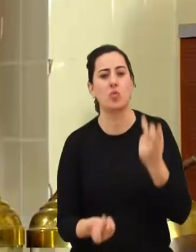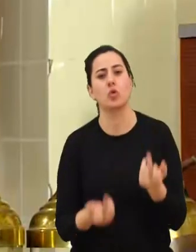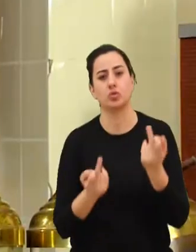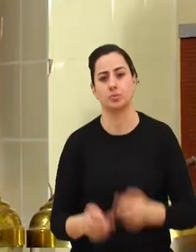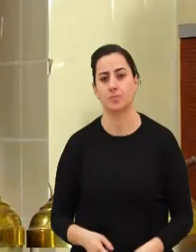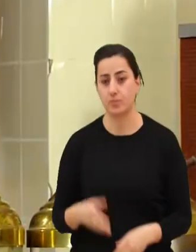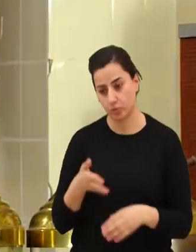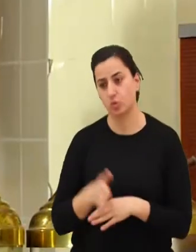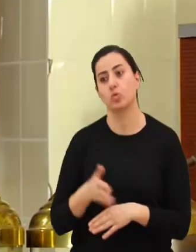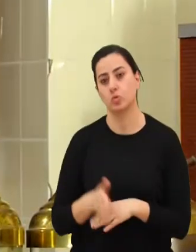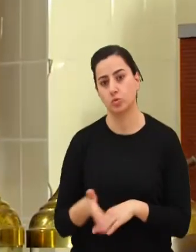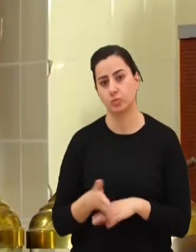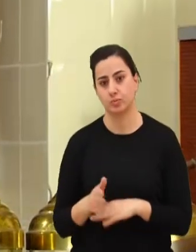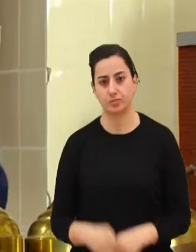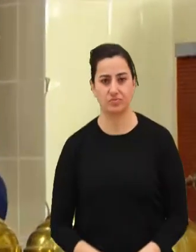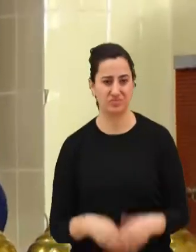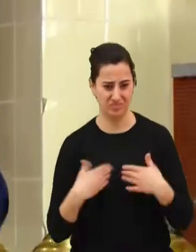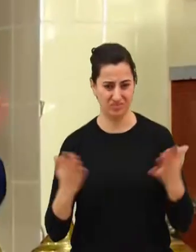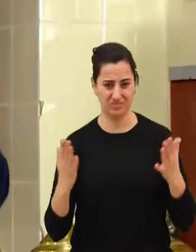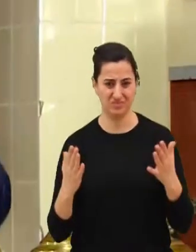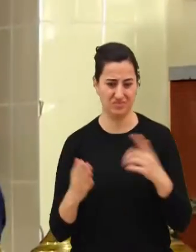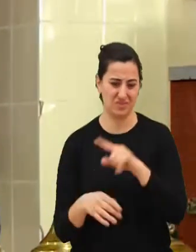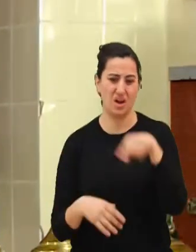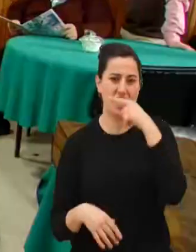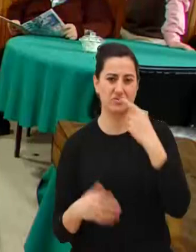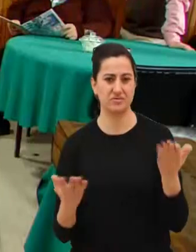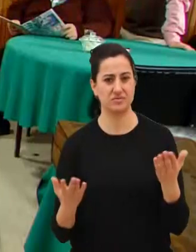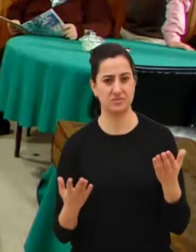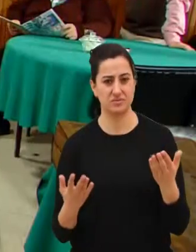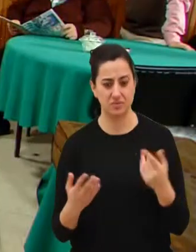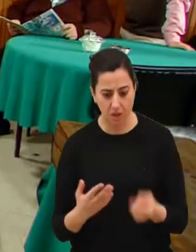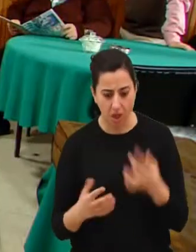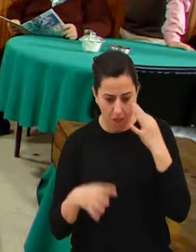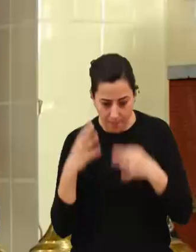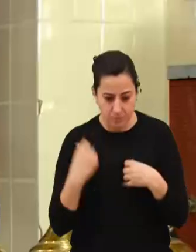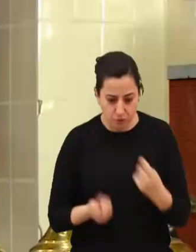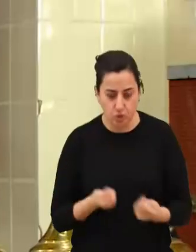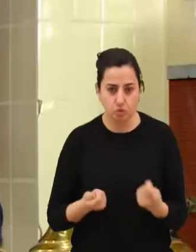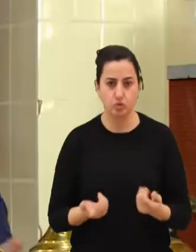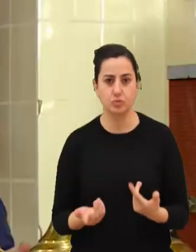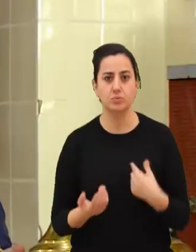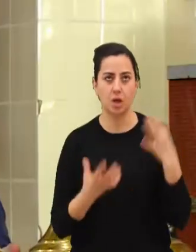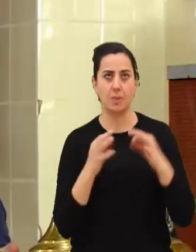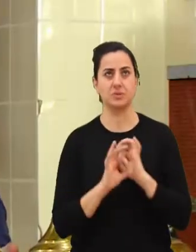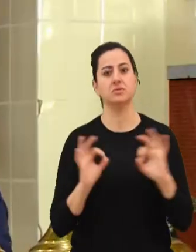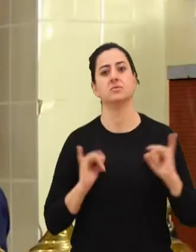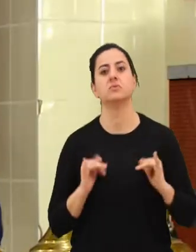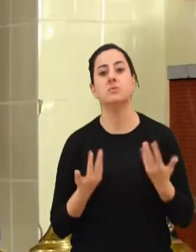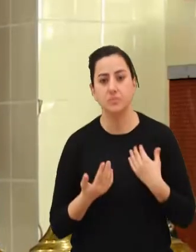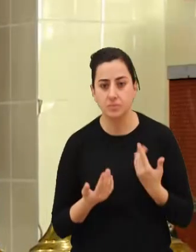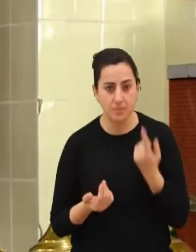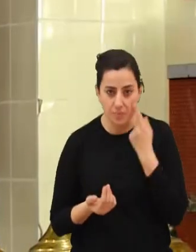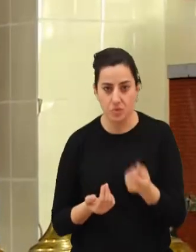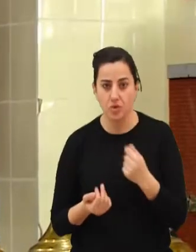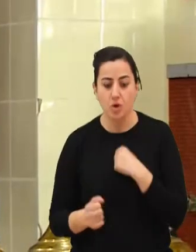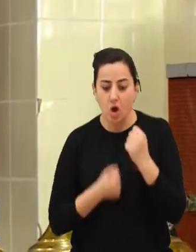Alper? Aynen öyle abi doğru söylüyor. Hoppala laf mı şimdi sizinkisi? Emek veriyoruz oğlum. Yani emek vermez olur muyuz ya? Ben mesela